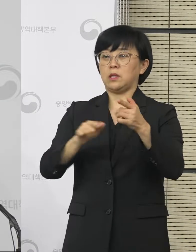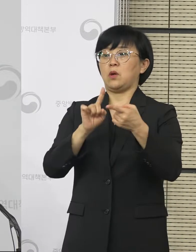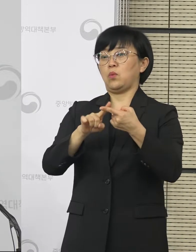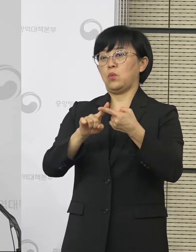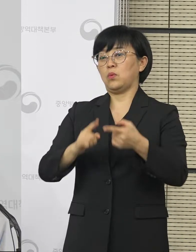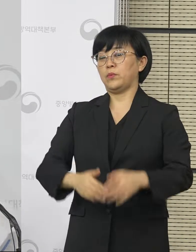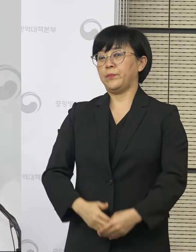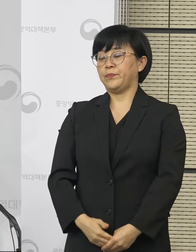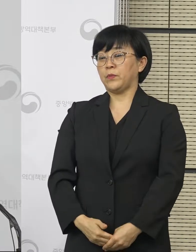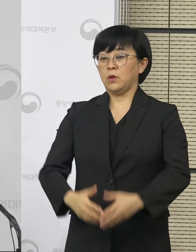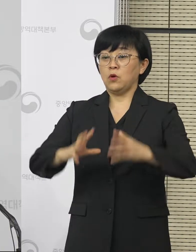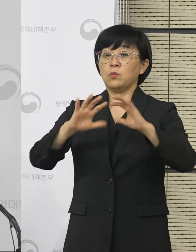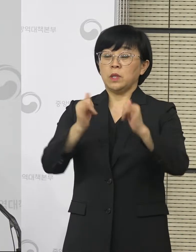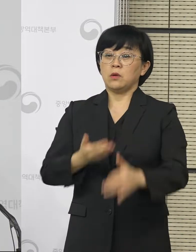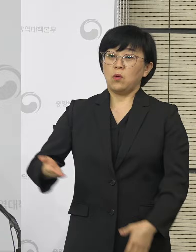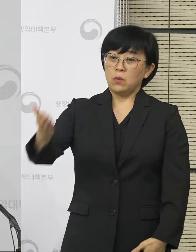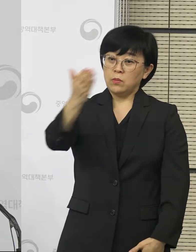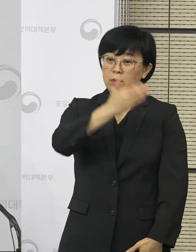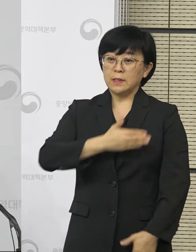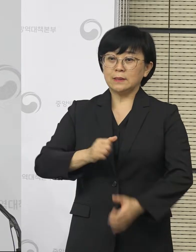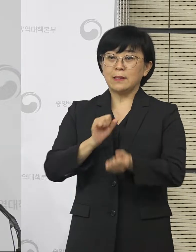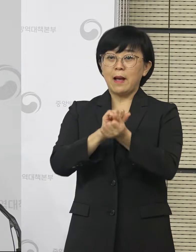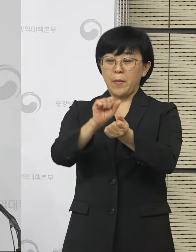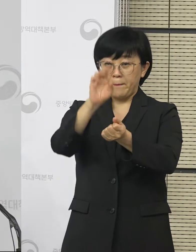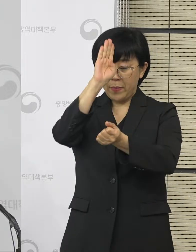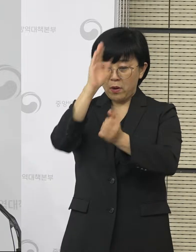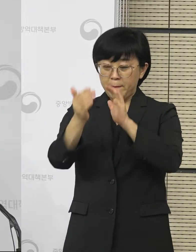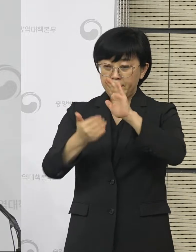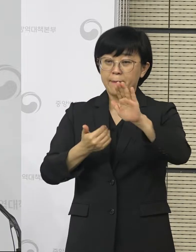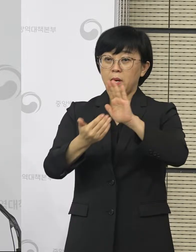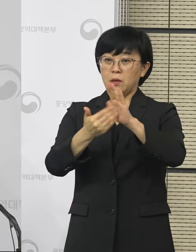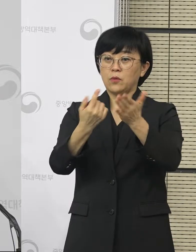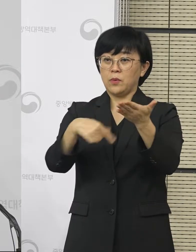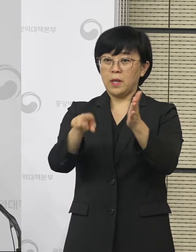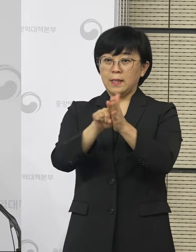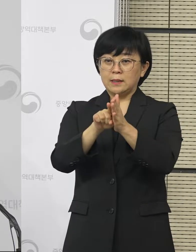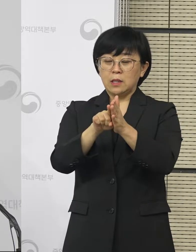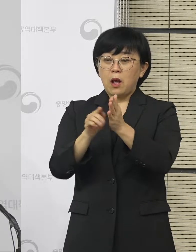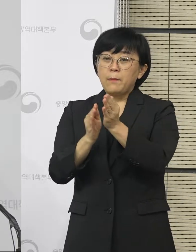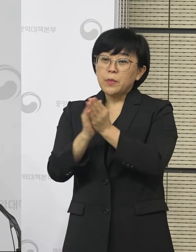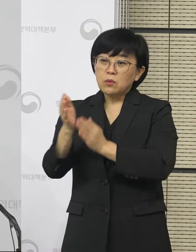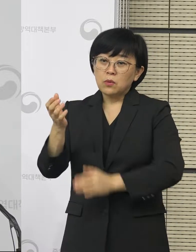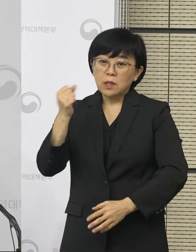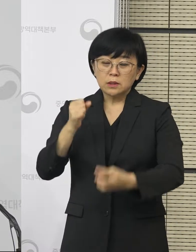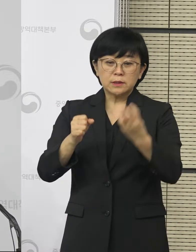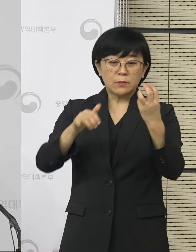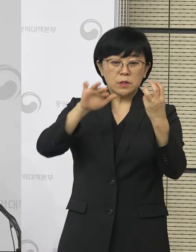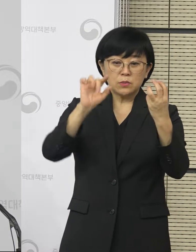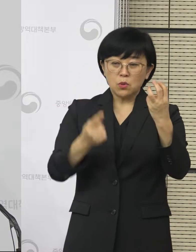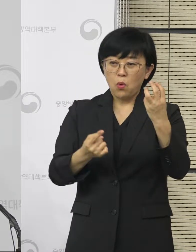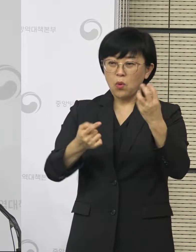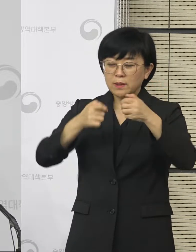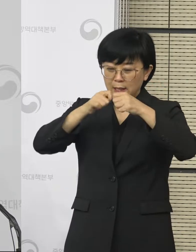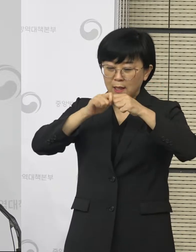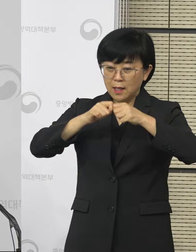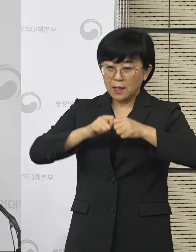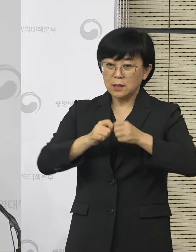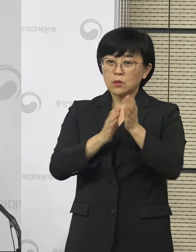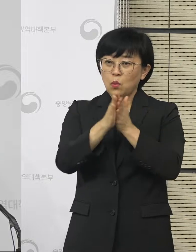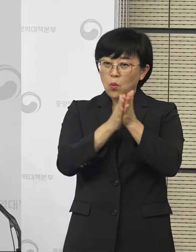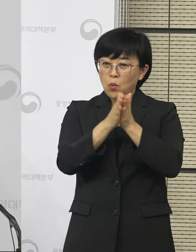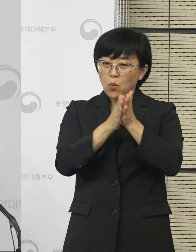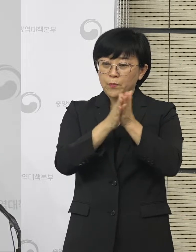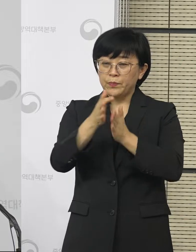받으시기를 당부를 드립니다. 국민들께서도 감염병 예방을 위해서 첫째, 비누로 30초 이상 꼼꼼하게